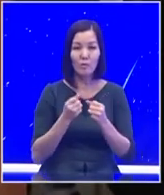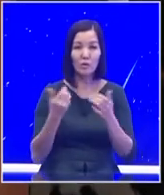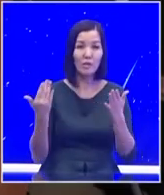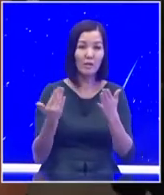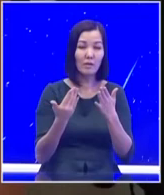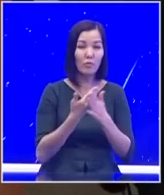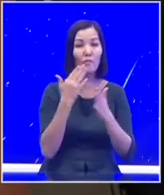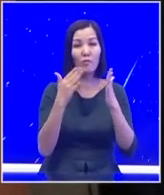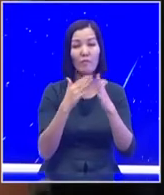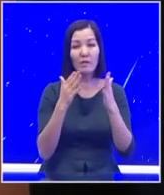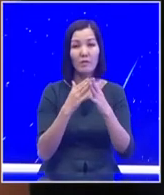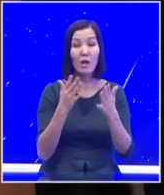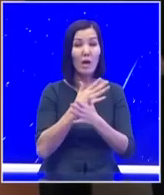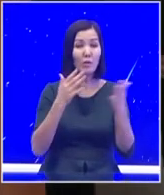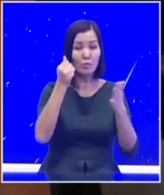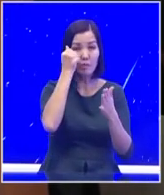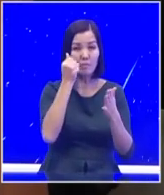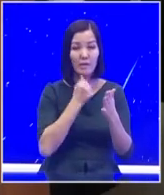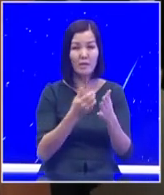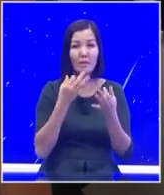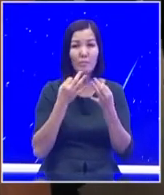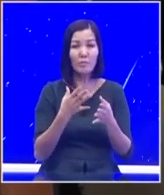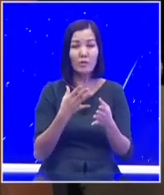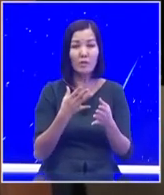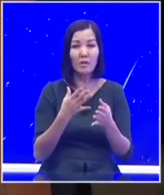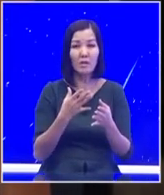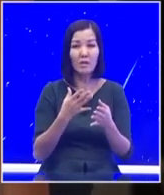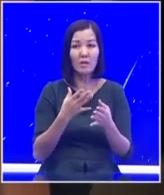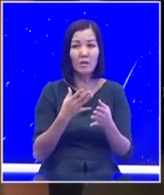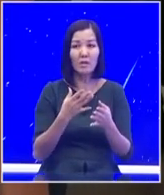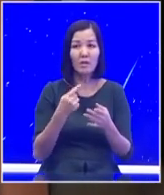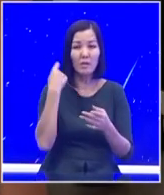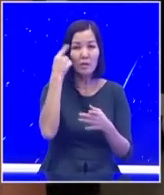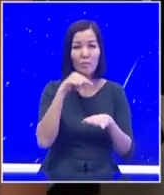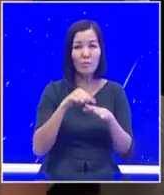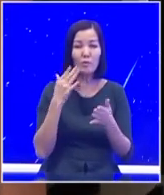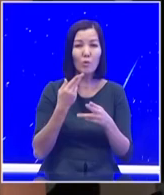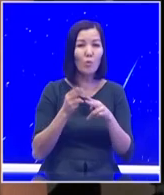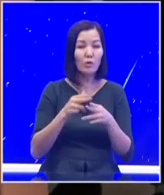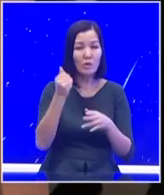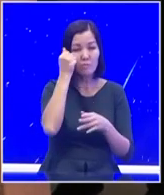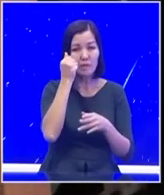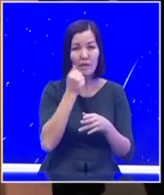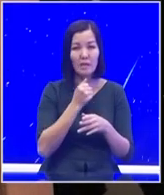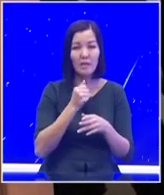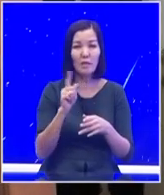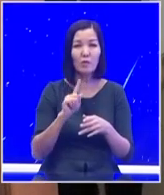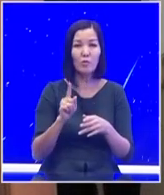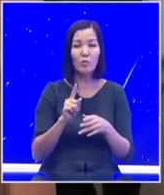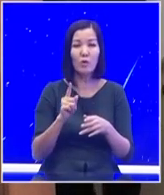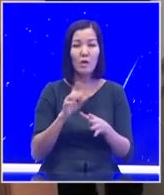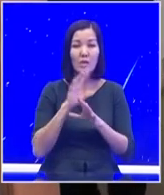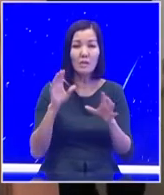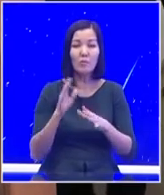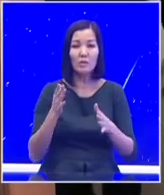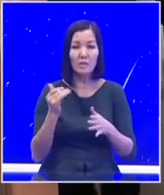огромная благодарность. Прям даже вот просто неописуемое состояние. Я очень благодарна всем за тем, кто заботится о